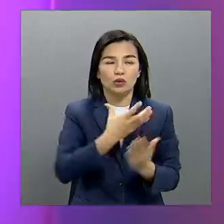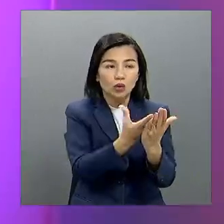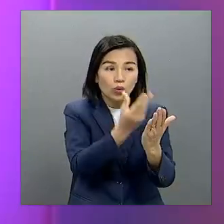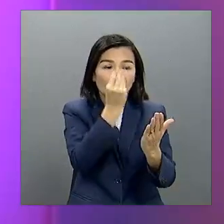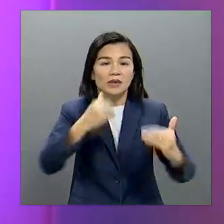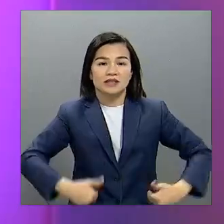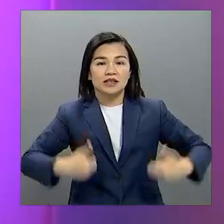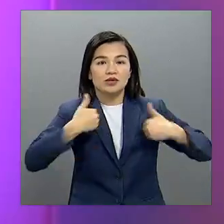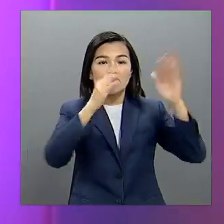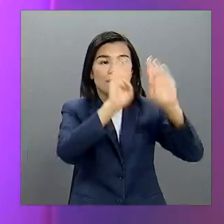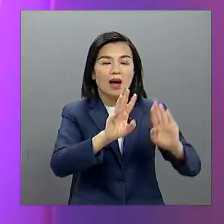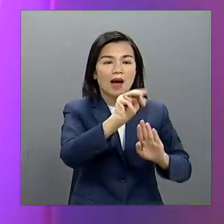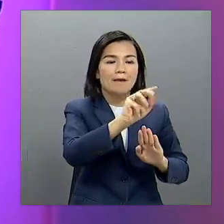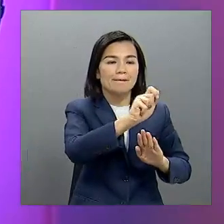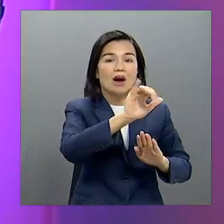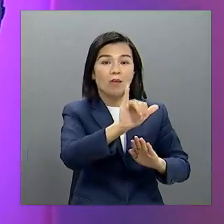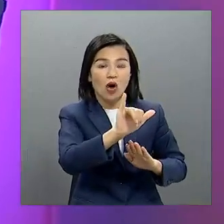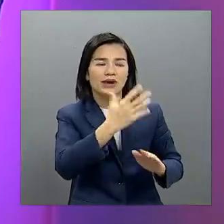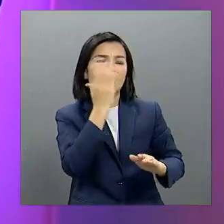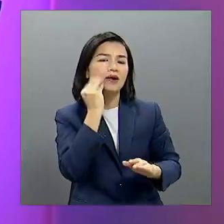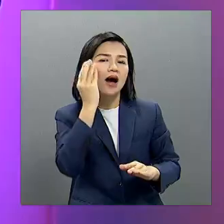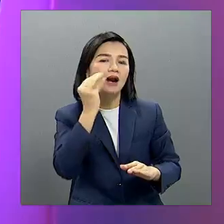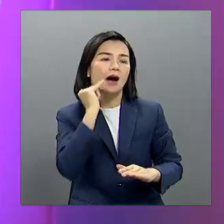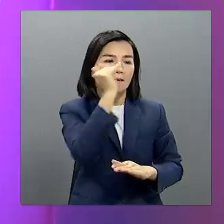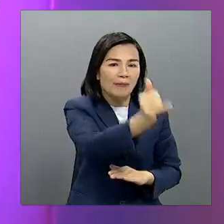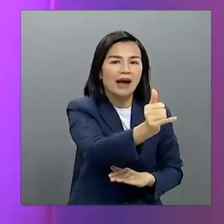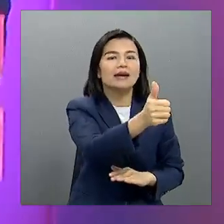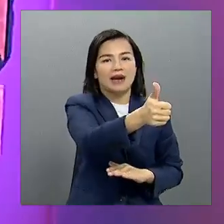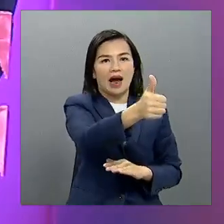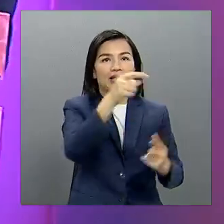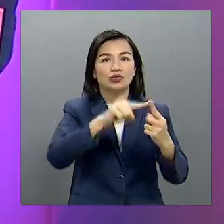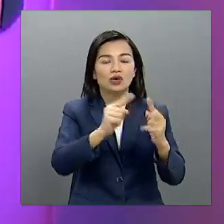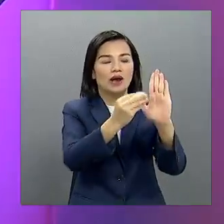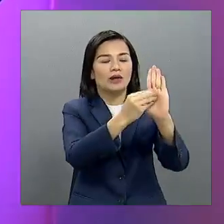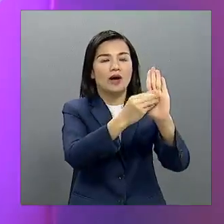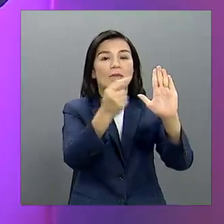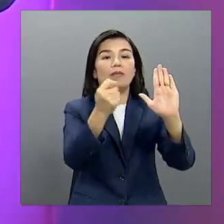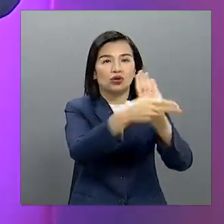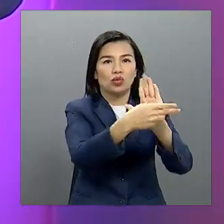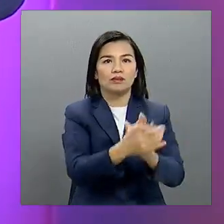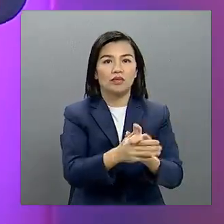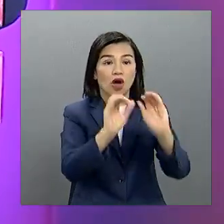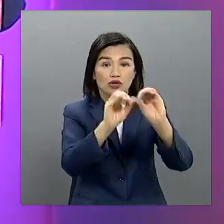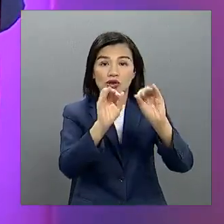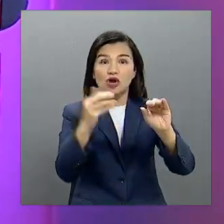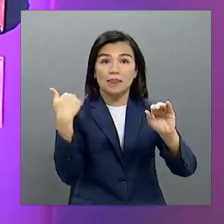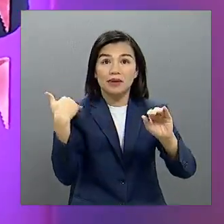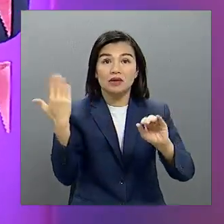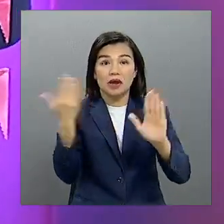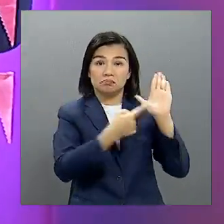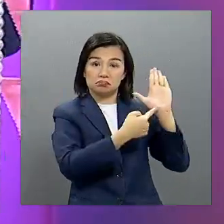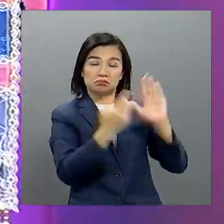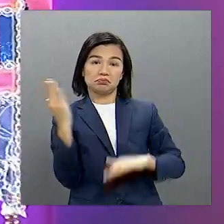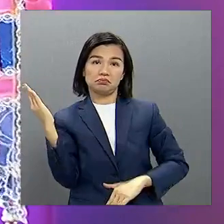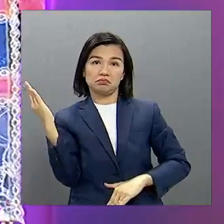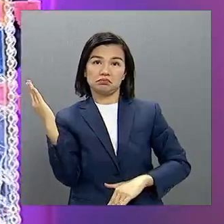ารักน่ารักเป็นกันเองนะครับไปได้ที่ทุ่งนามอญนะครับจังหวัดปทุมธานีนี่เองเขาเปิดสอนด้วยนะอย่างที่ผมถืออยู่เนี่ยคือธงตะ